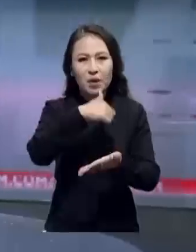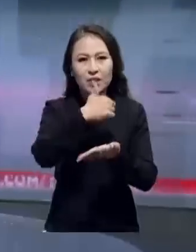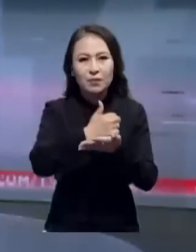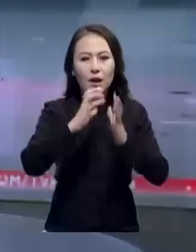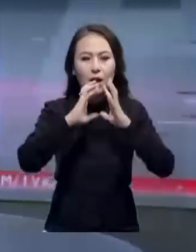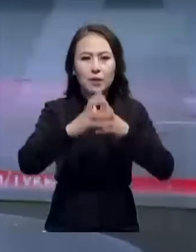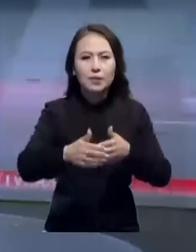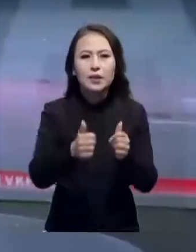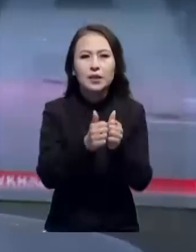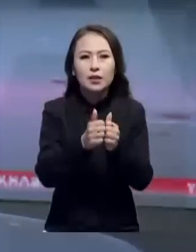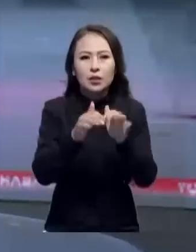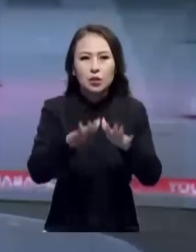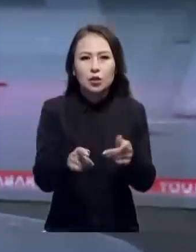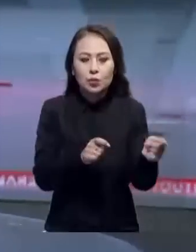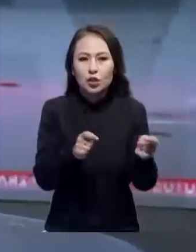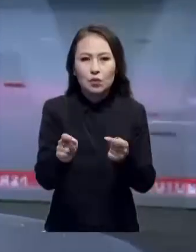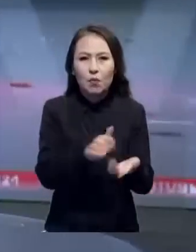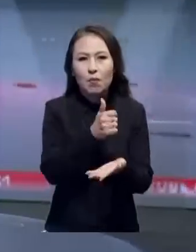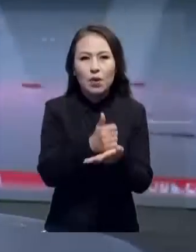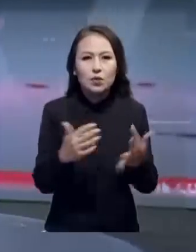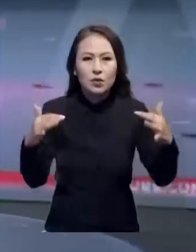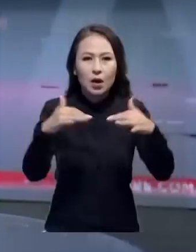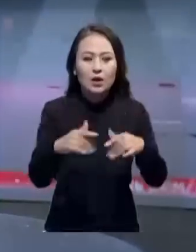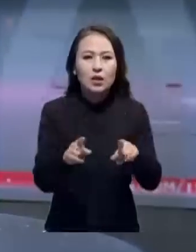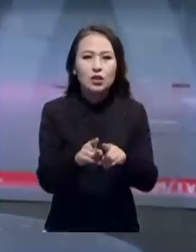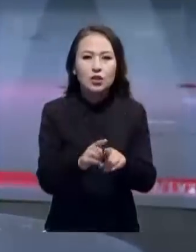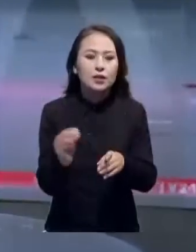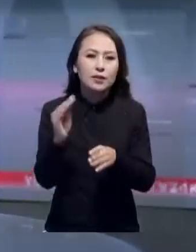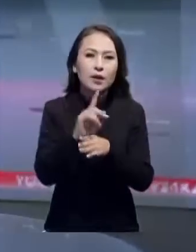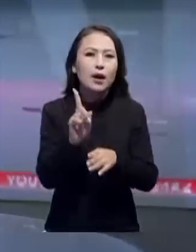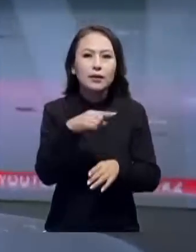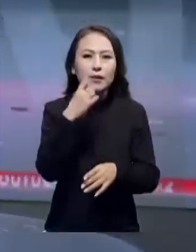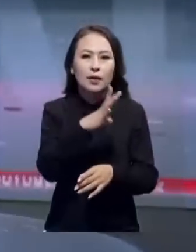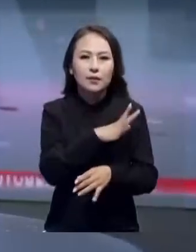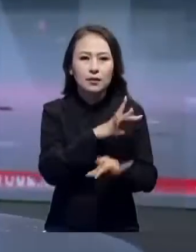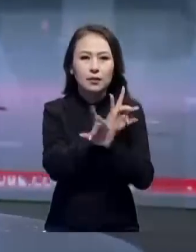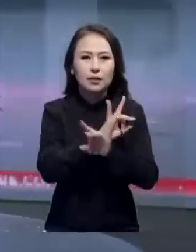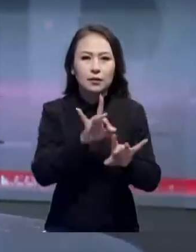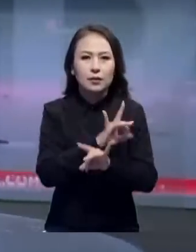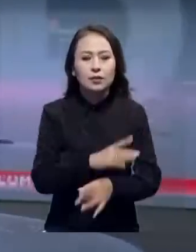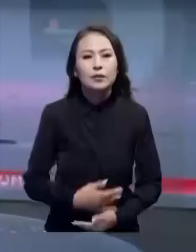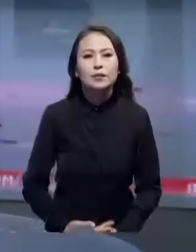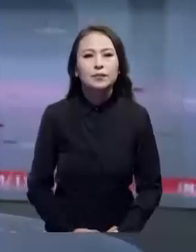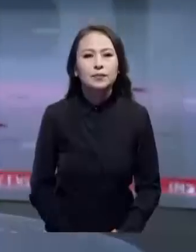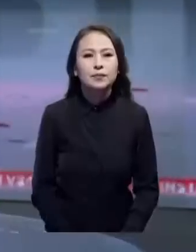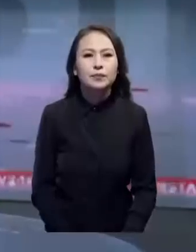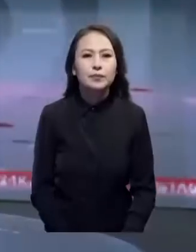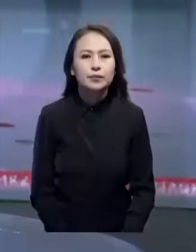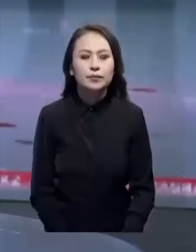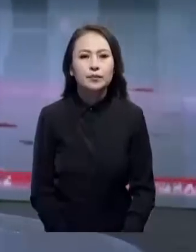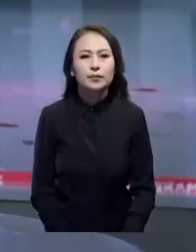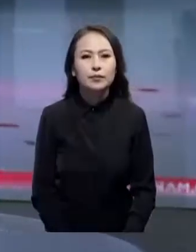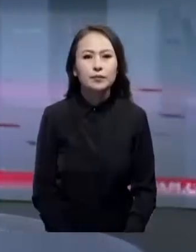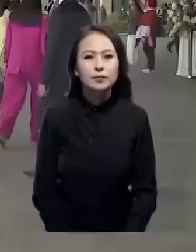eldin başçısı men әлемдегі іргелі ұйым жетекшілері bas qosqan alqalı jıyında tağı не айтылды? Қорған Қонысбайұлы сөз